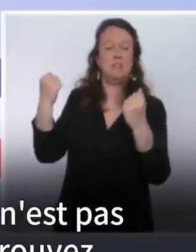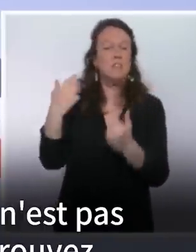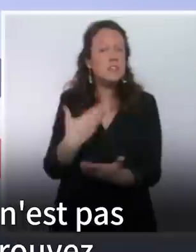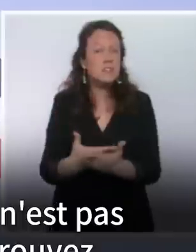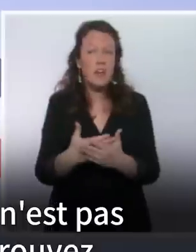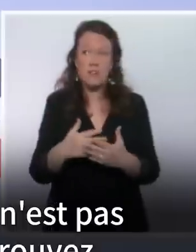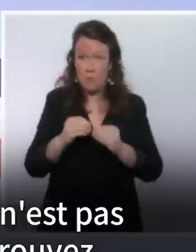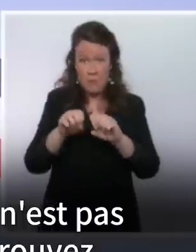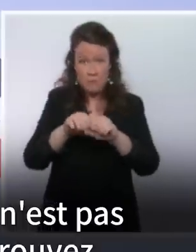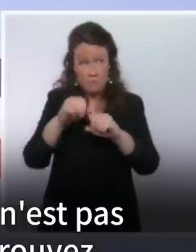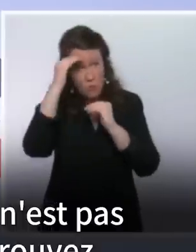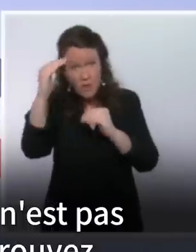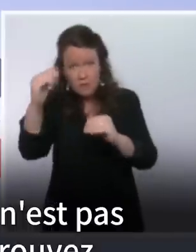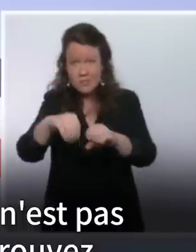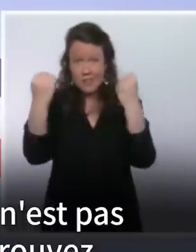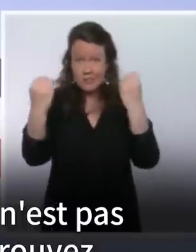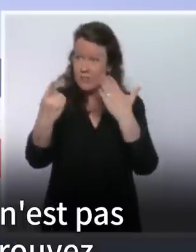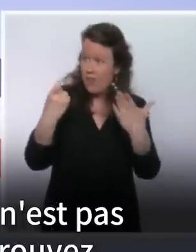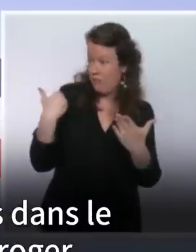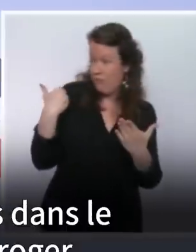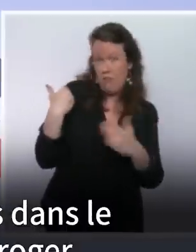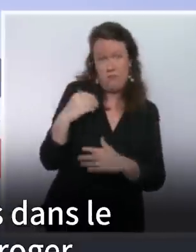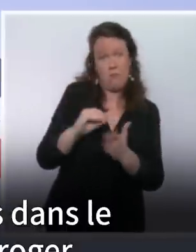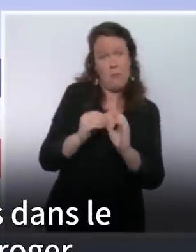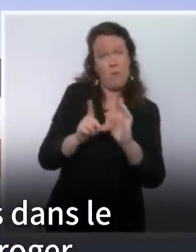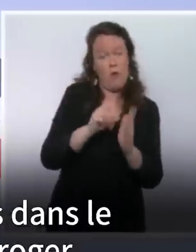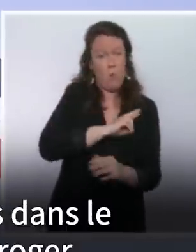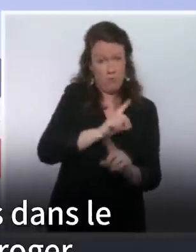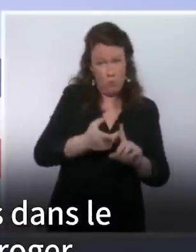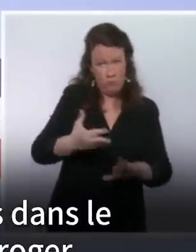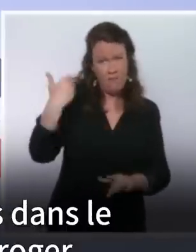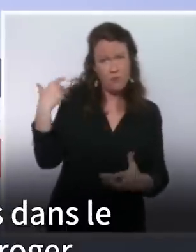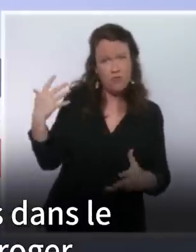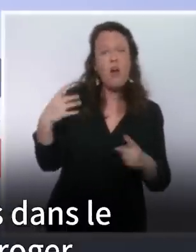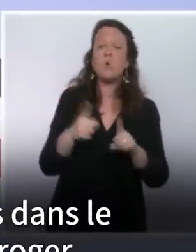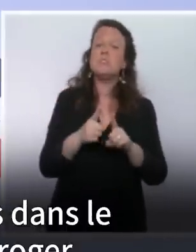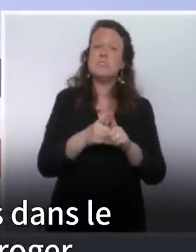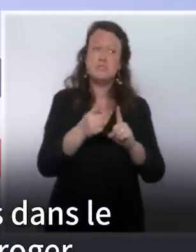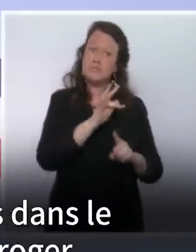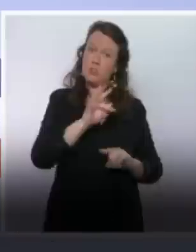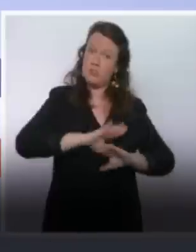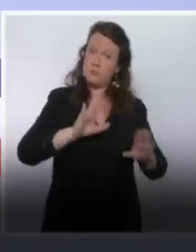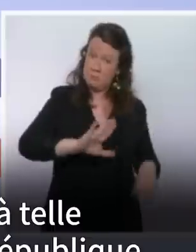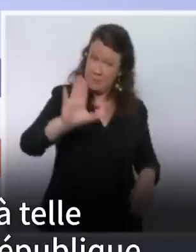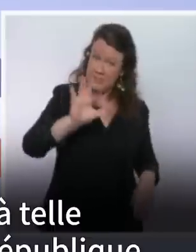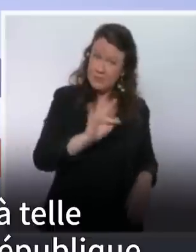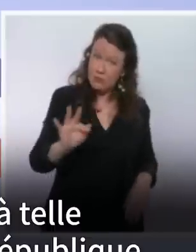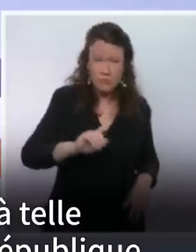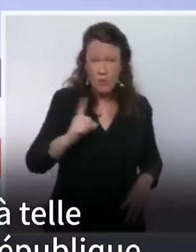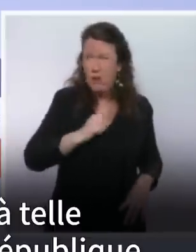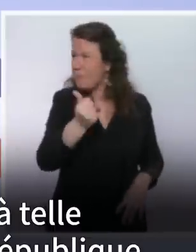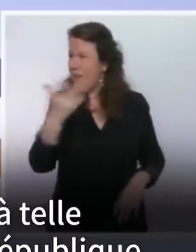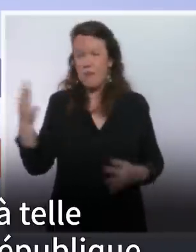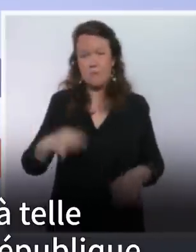une crise de confiance qui n'est pas franco-française et que vous trouvez dans beaucoup de démocraties dans le monde et qui doit nous interroger. D'ailleurs, ça